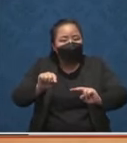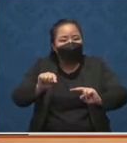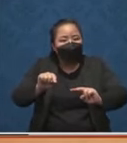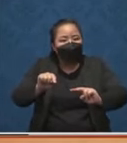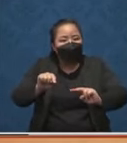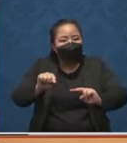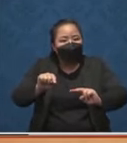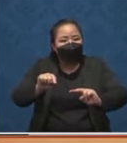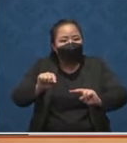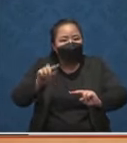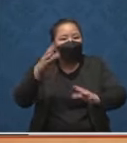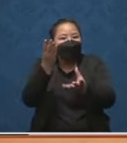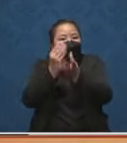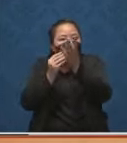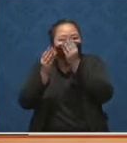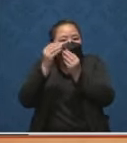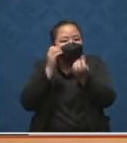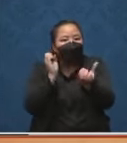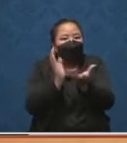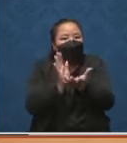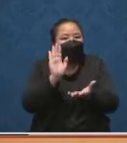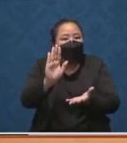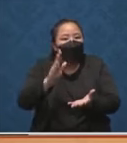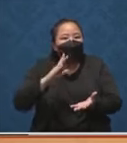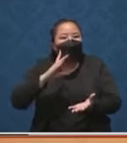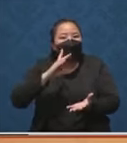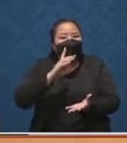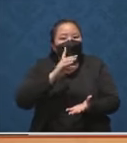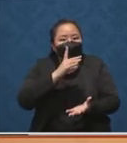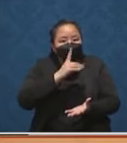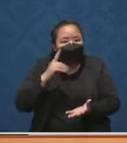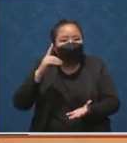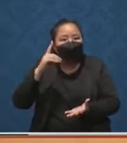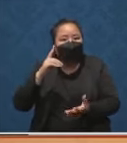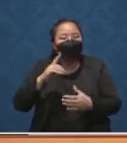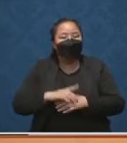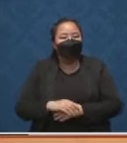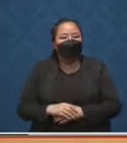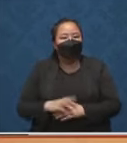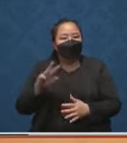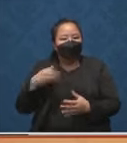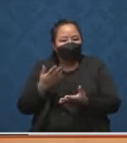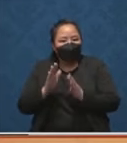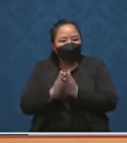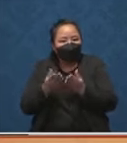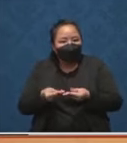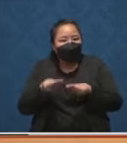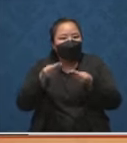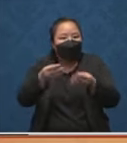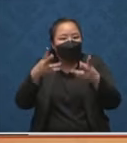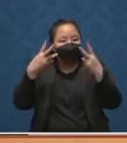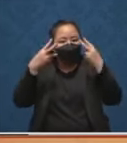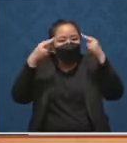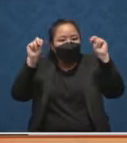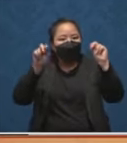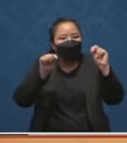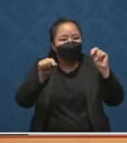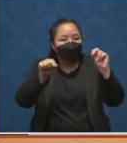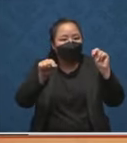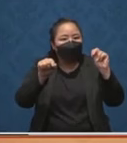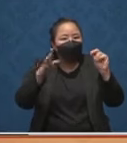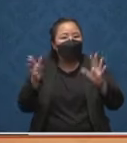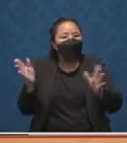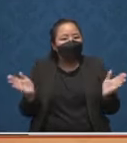ศึกษาผลกระทบควบรวมธุรกิจแท็กนะคะที่แต่งตั้งโดยสภาแห่งนี้ก็เคยส่งหนังสือถึงท่านนายกรัฐมนตรีให้ยับยั้งการควบรวม